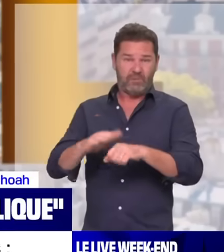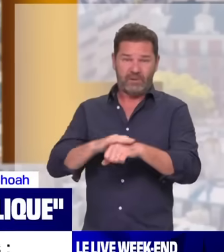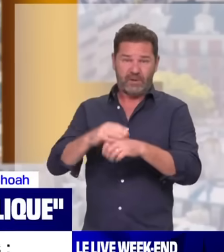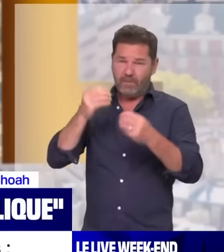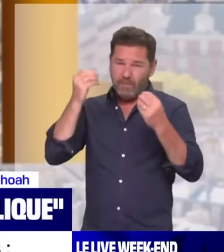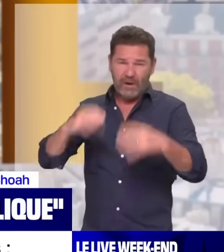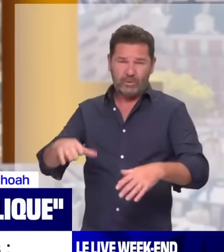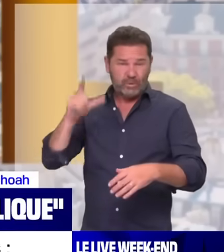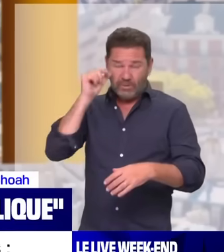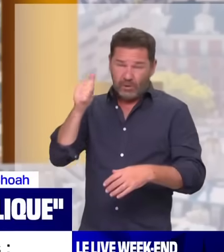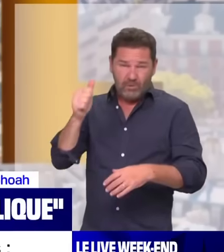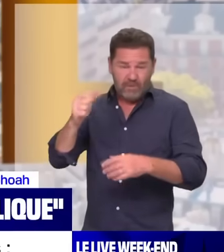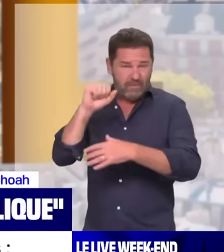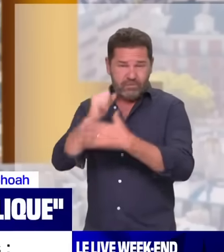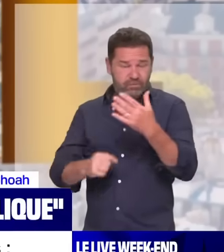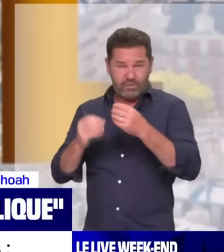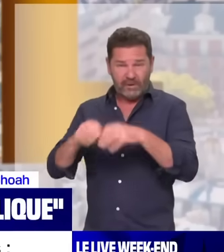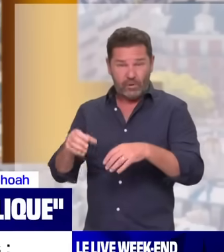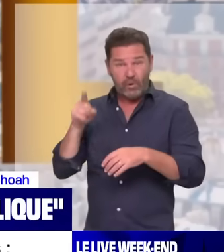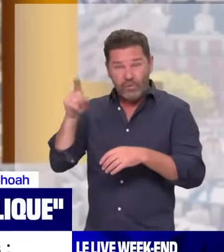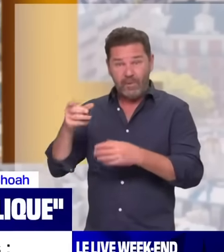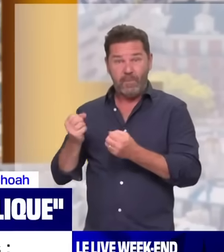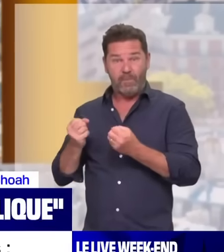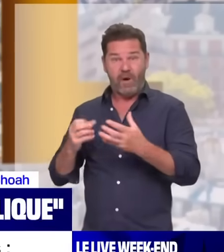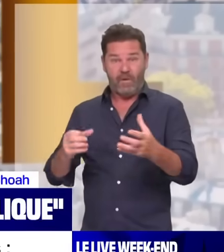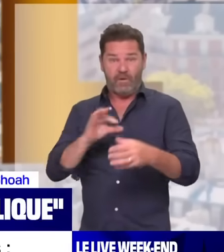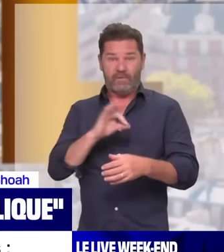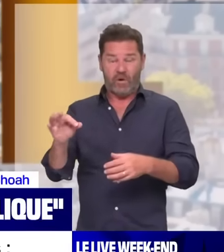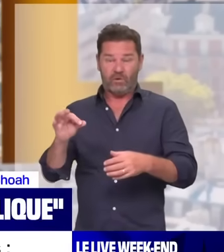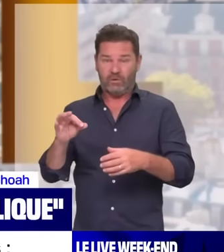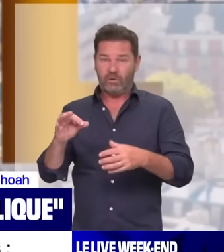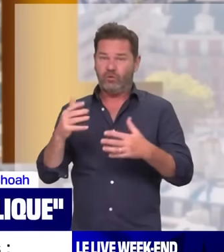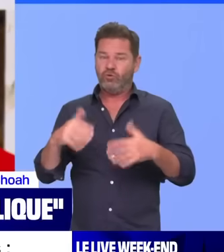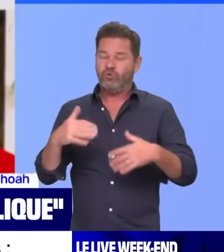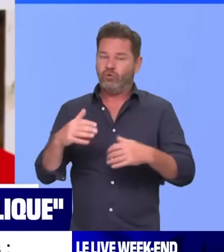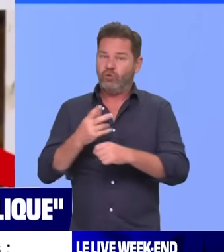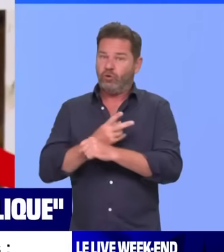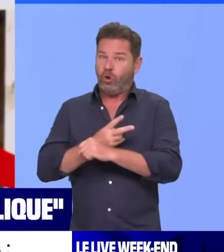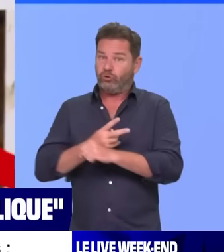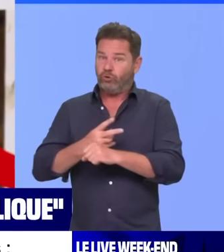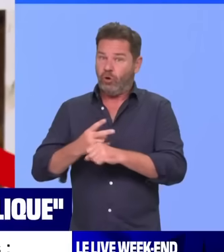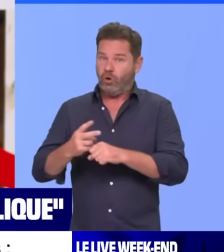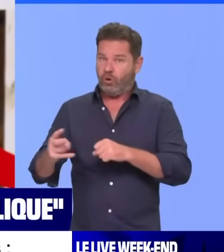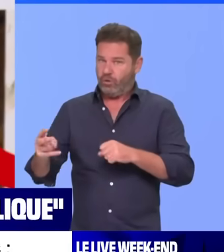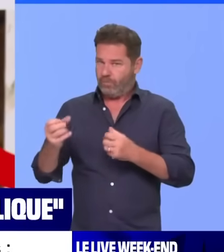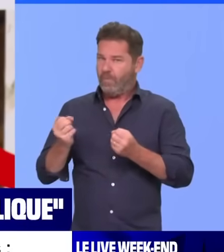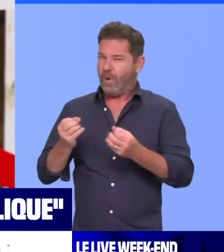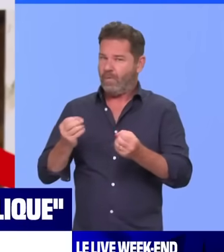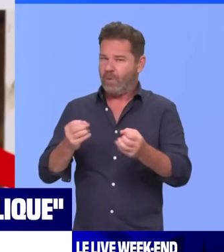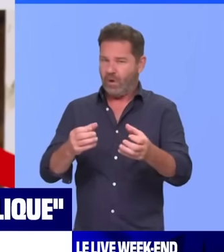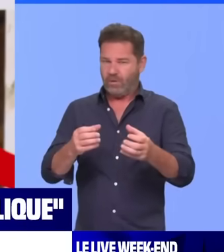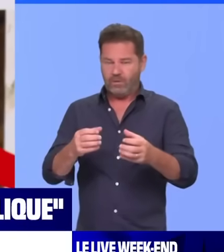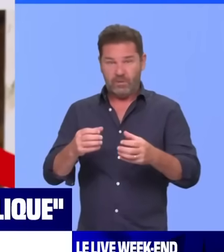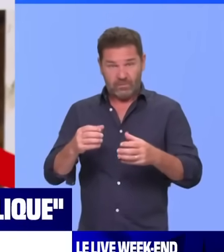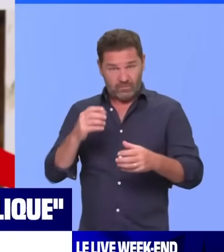depuis longtemps et qu'il entraîne notre pays vers des abîmes extraordinairement dangereux Jean-Luc Mélenchon est un homme perdu de la